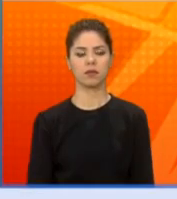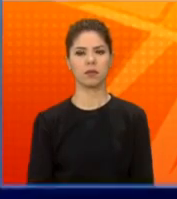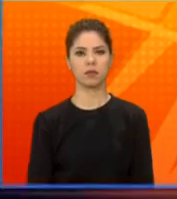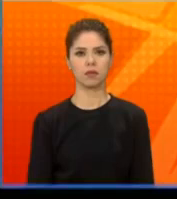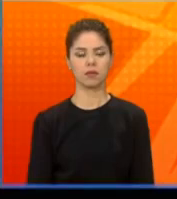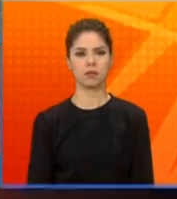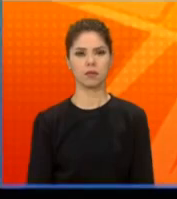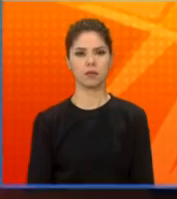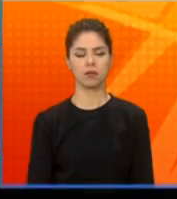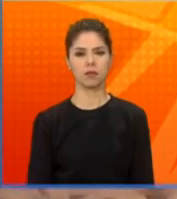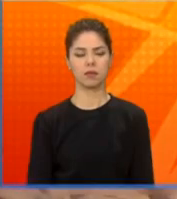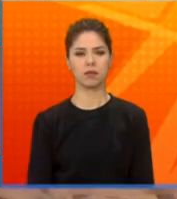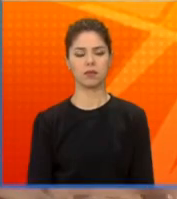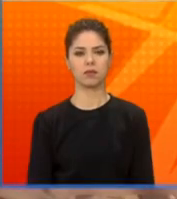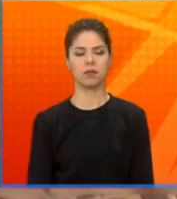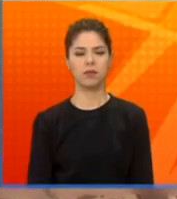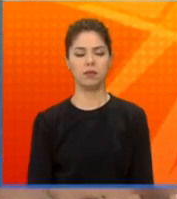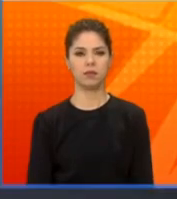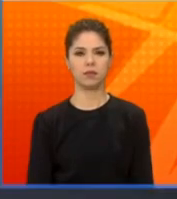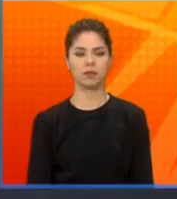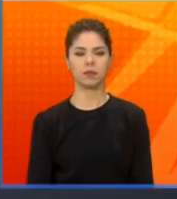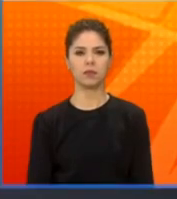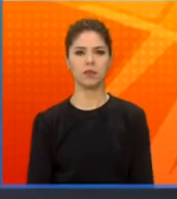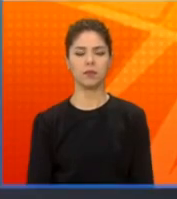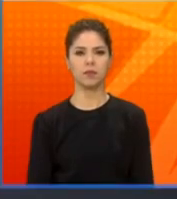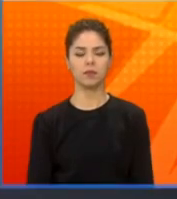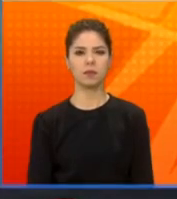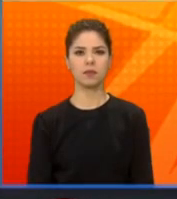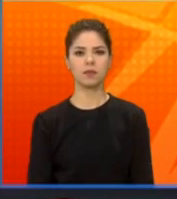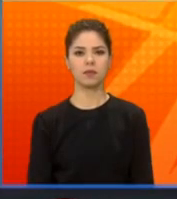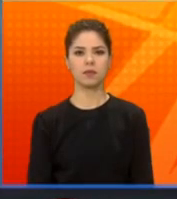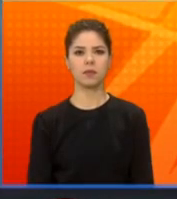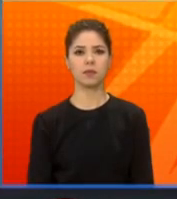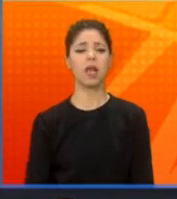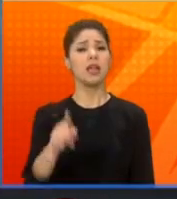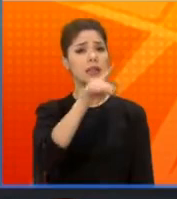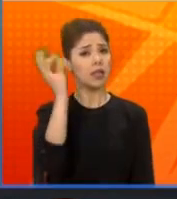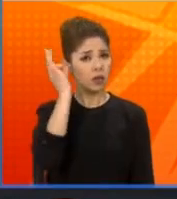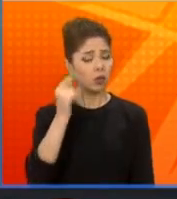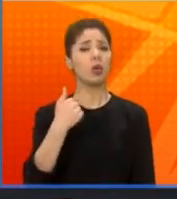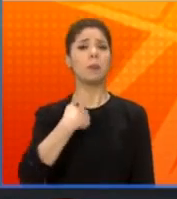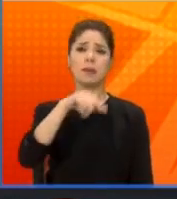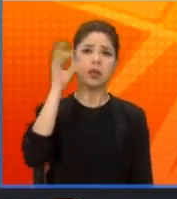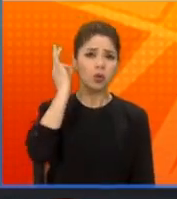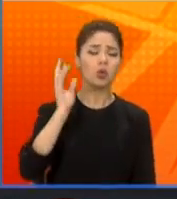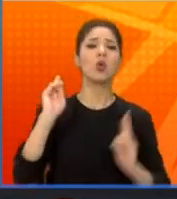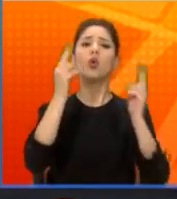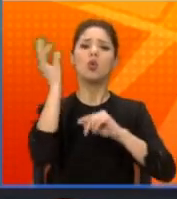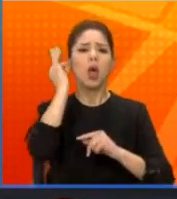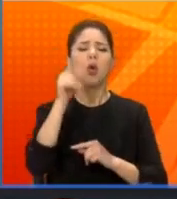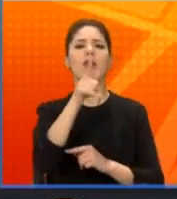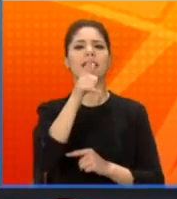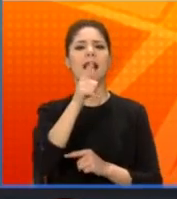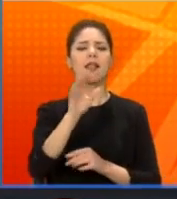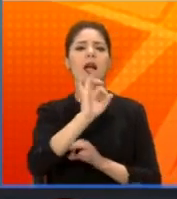that. You've seen that. Duydunuz, duyduk, dünyada duydu o